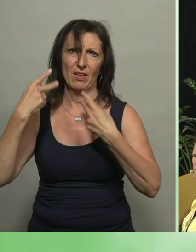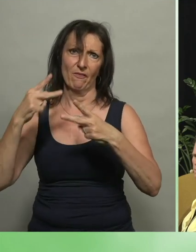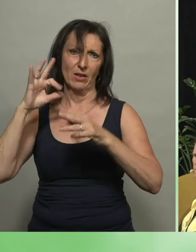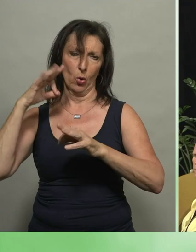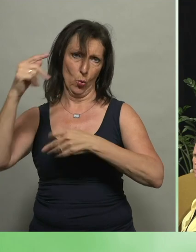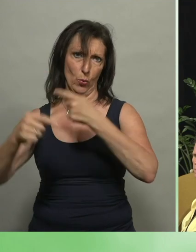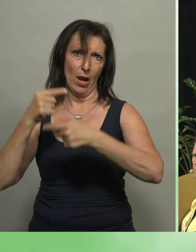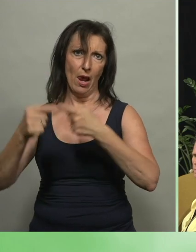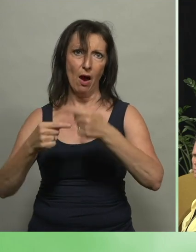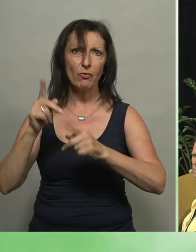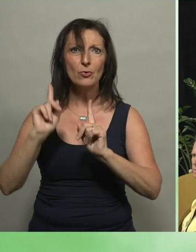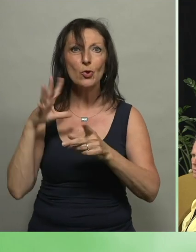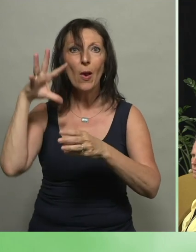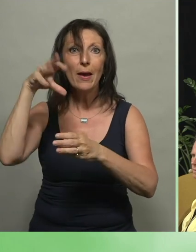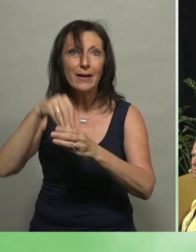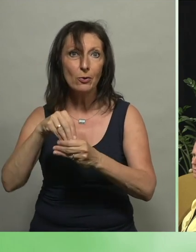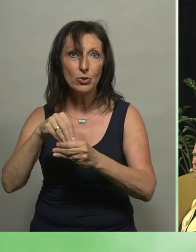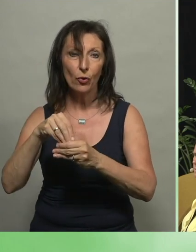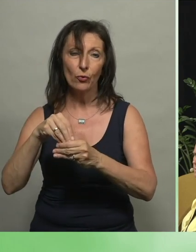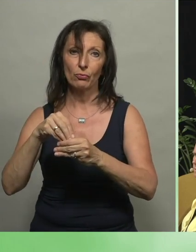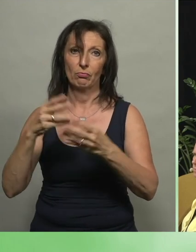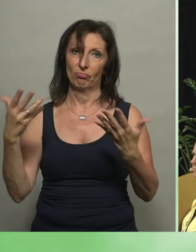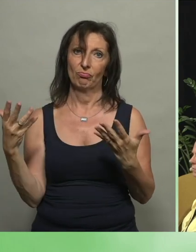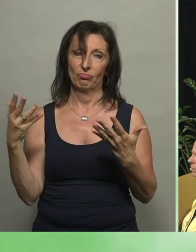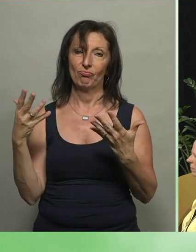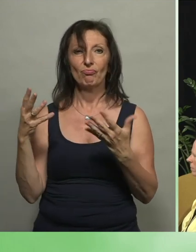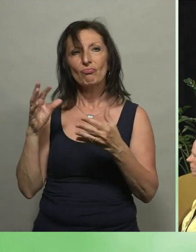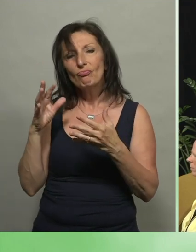dass wir die Inklusion, so gut es geht, im